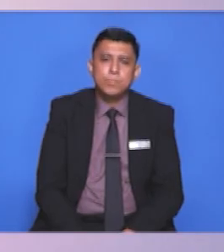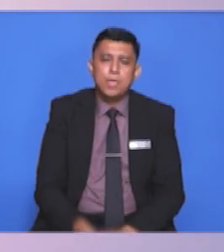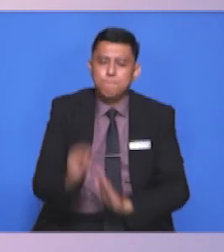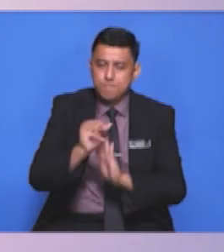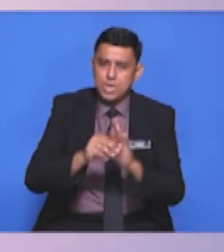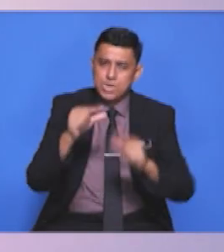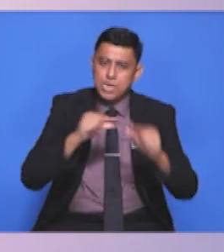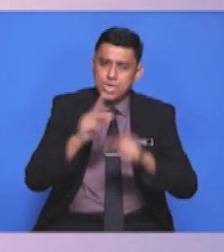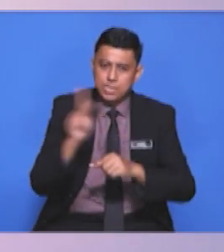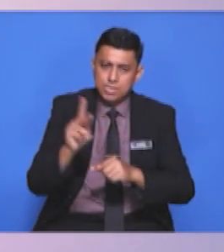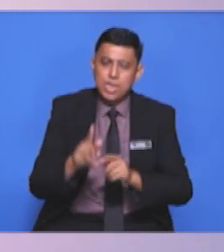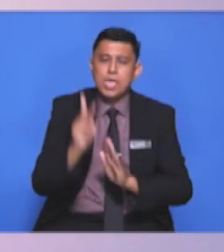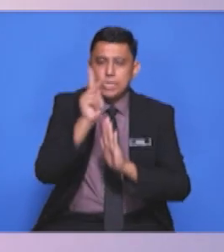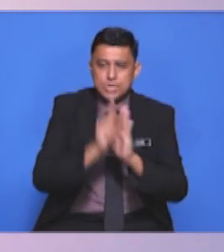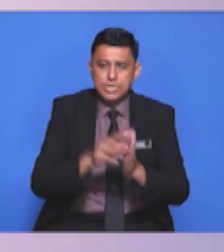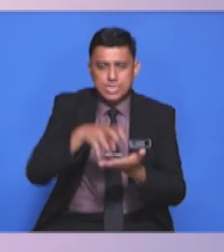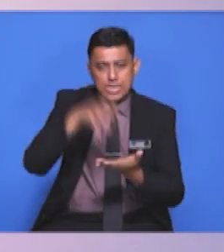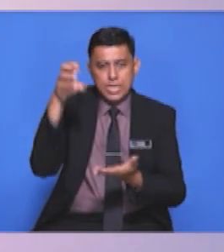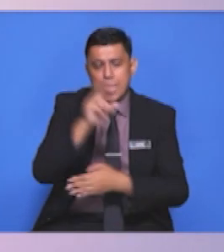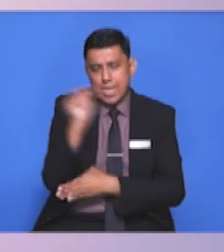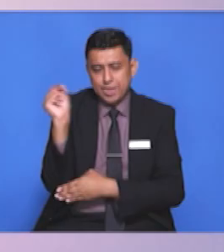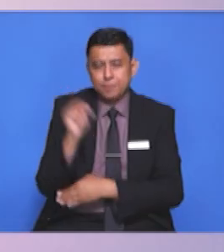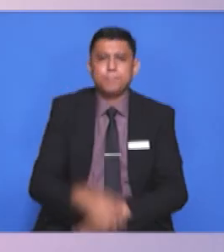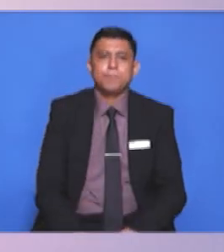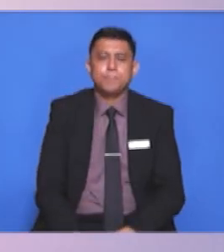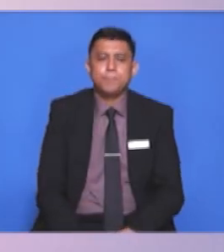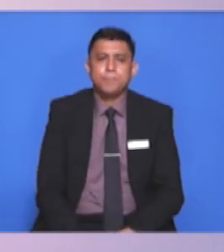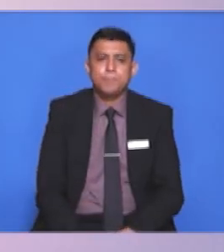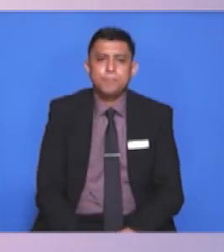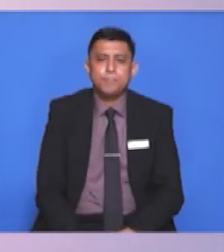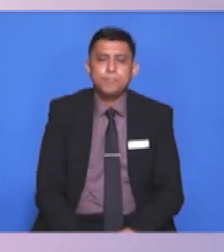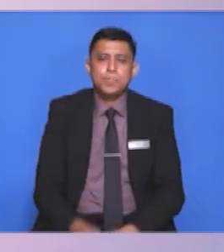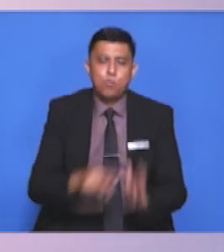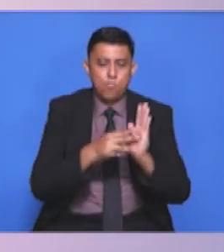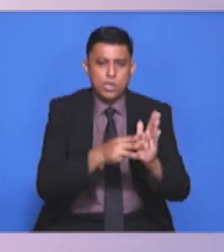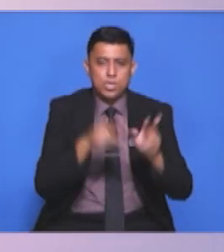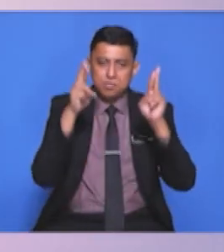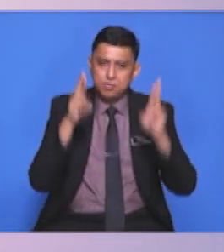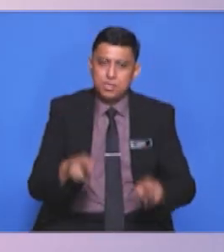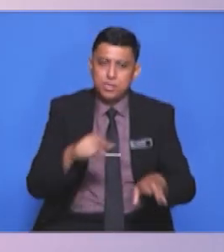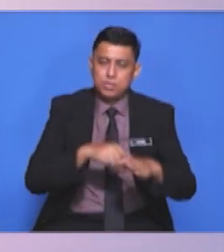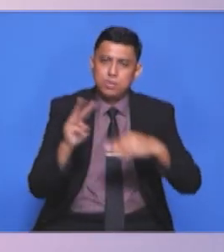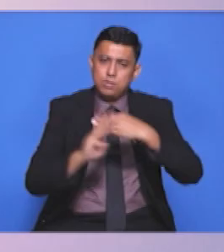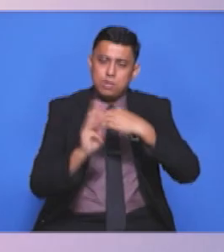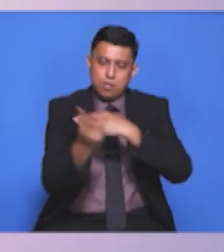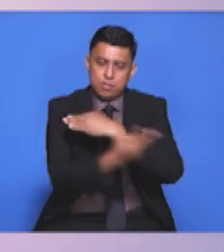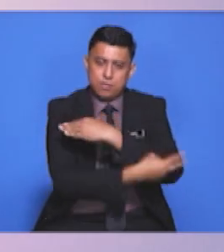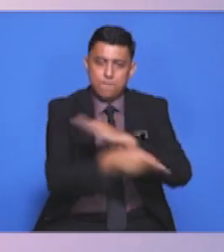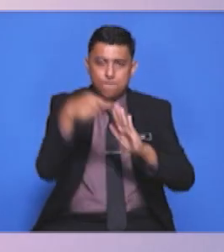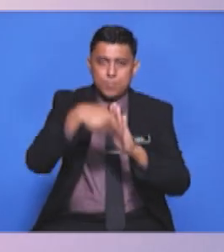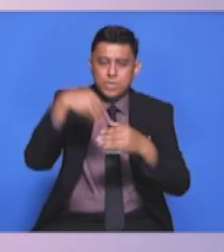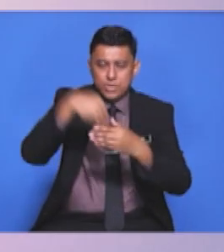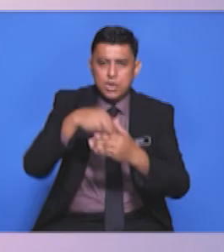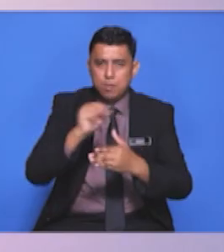sepatutnya kekayaan soalnya keempat wakil rakyat di kawasan pedalaman